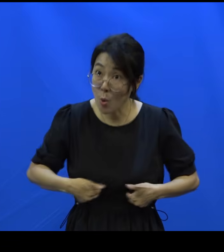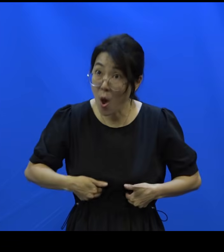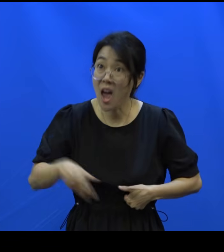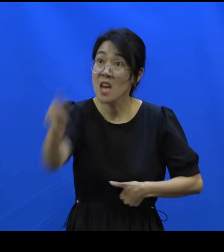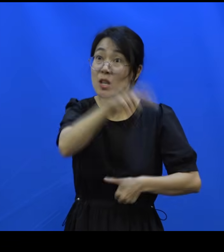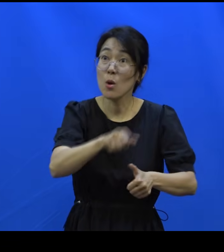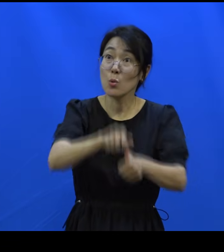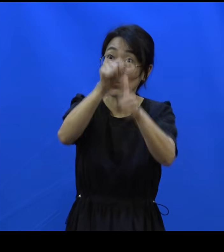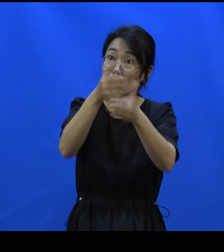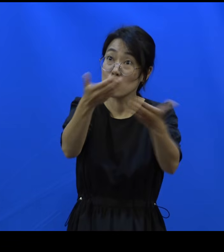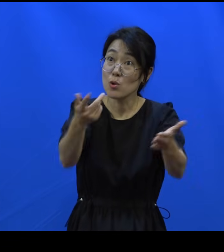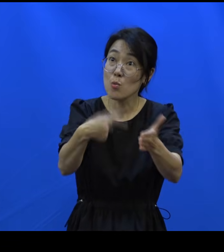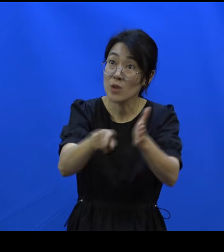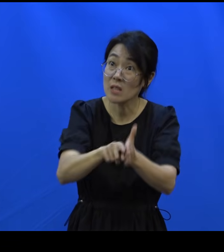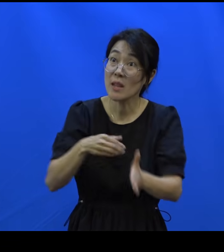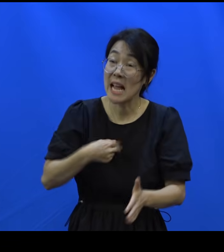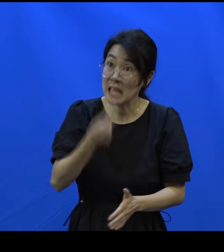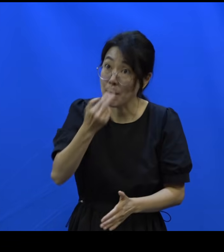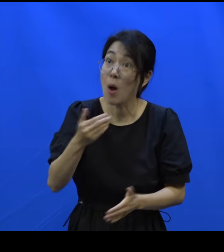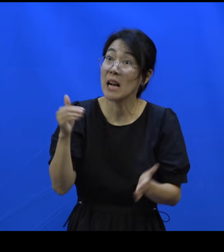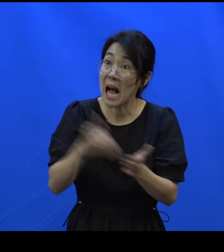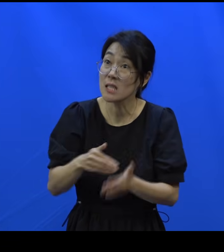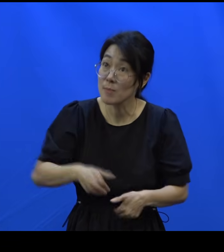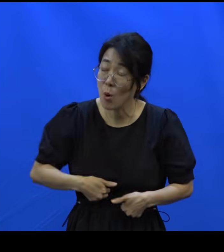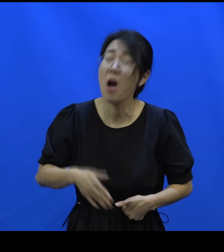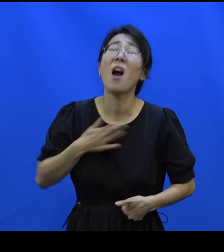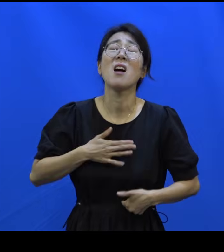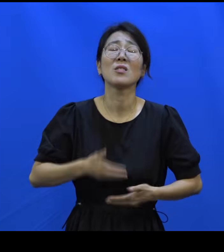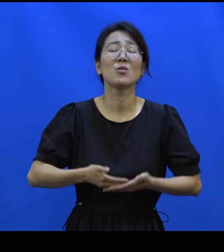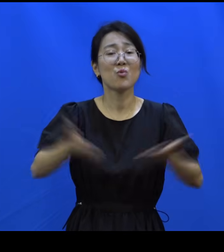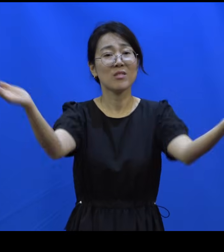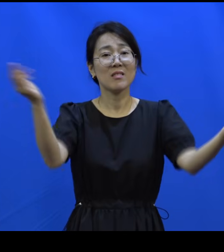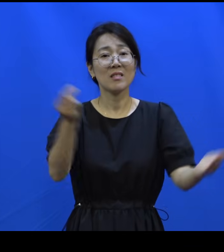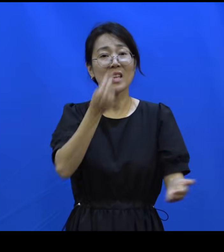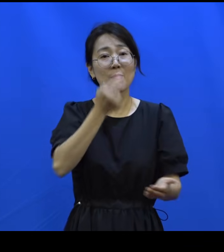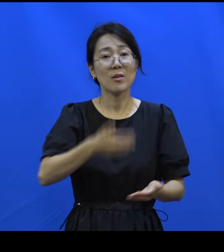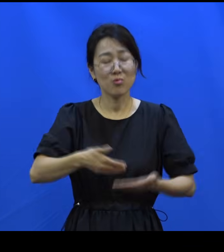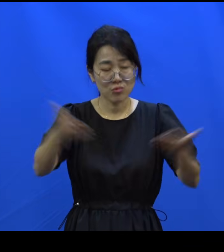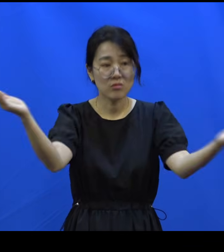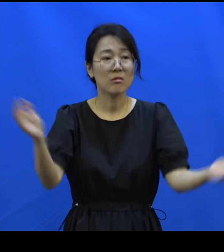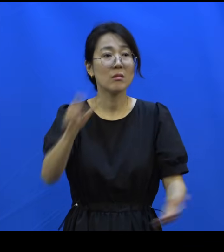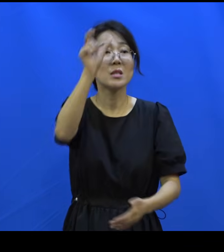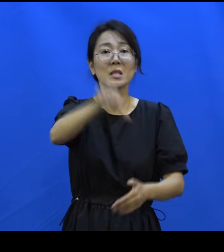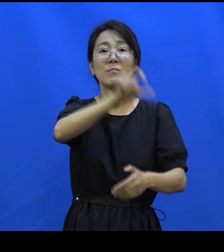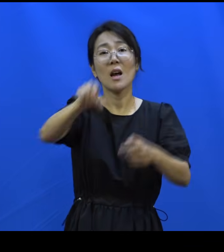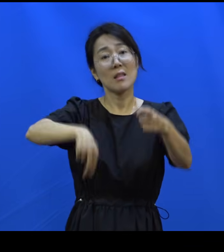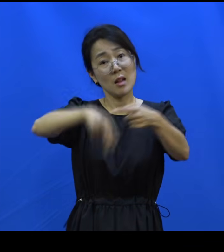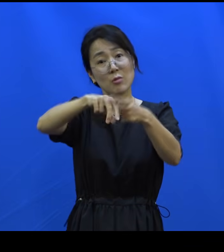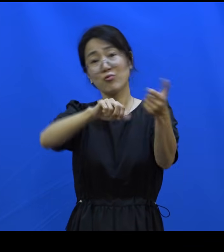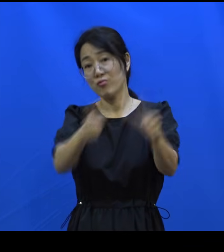거죠. 51주를 맞은 우리 교회가 참 부산을 품고, 그죠?